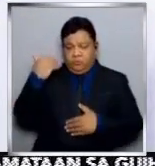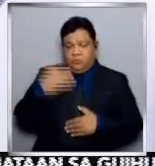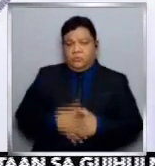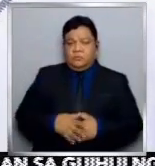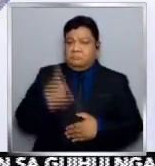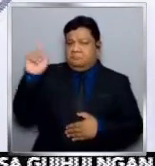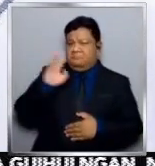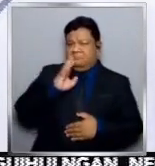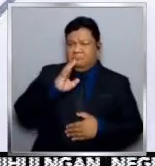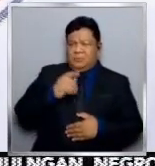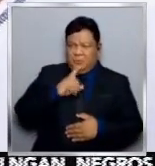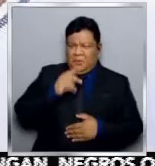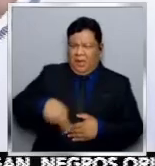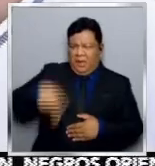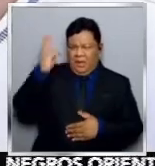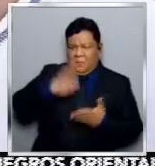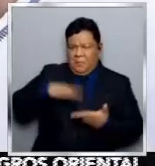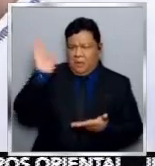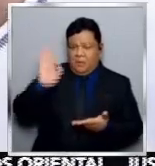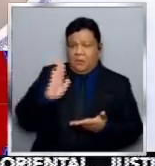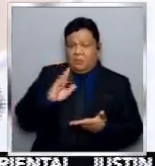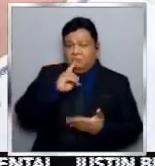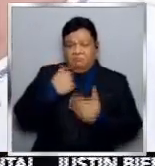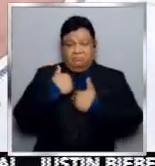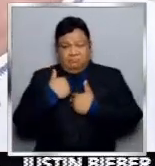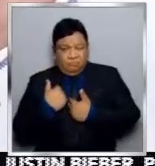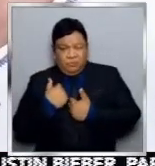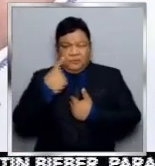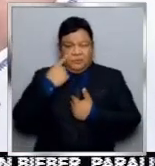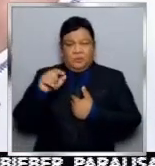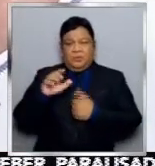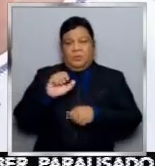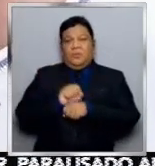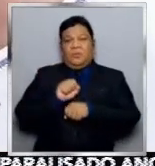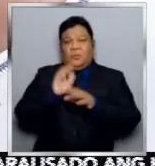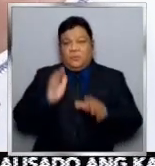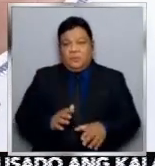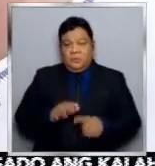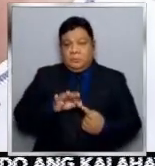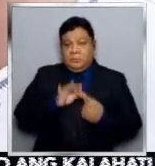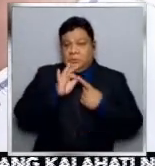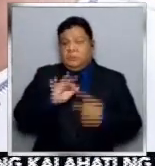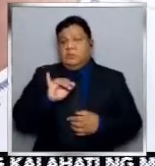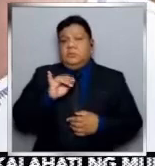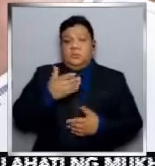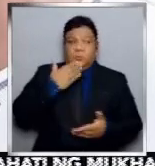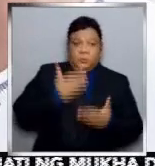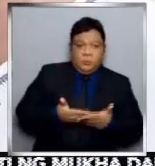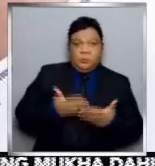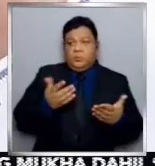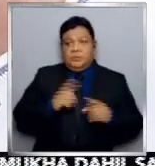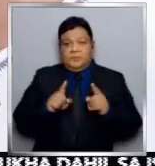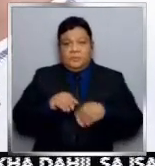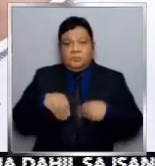And yung burden talaga sa empleyado. Especially the goods and services, it's getting